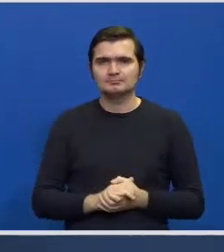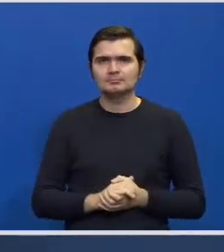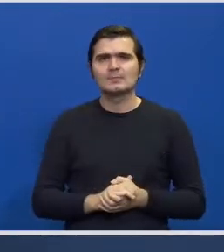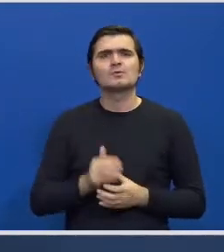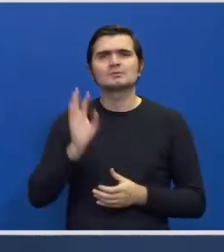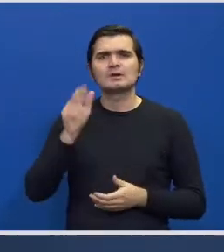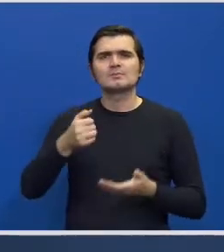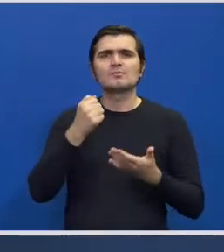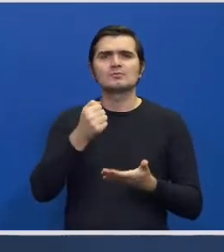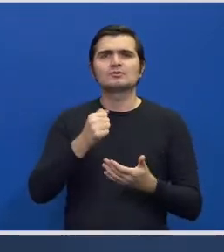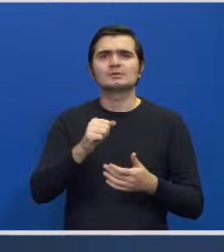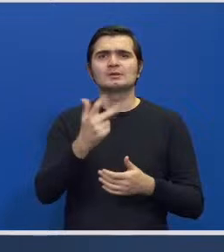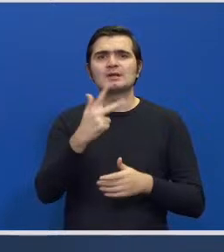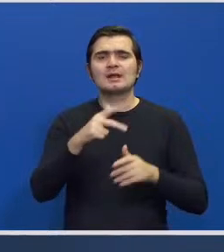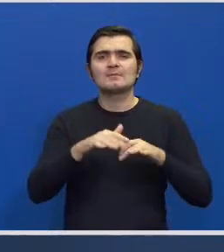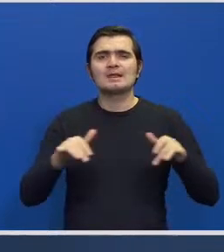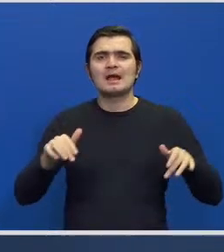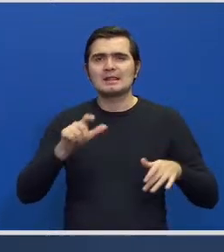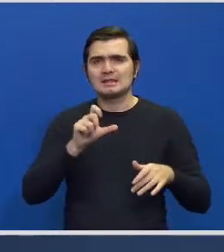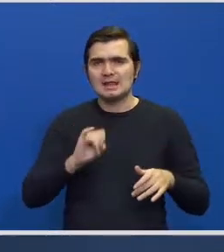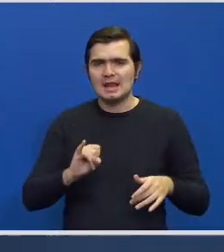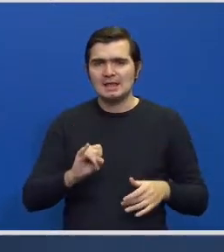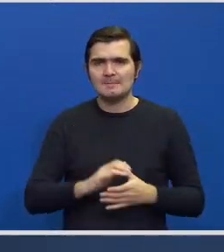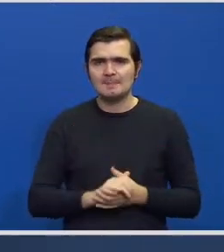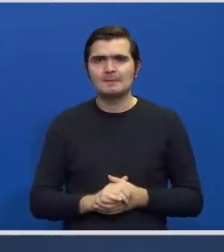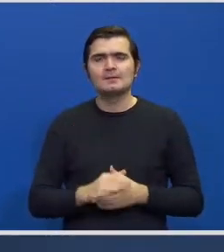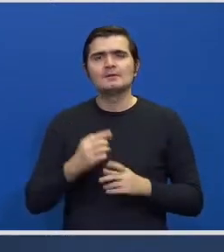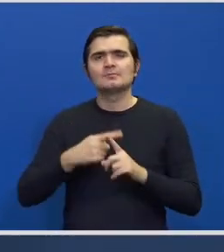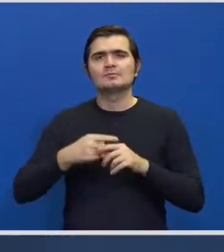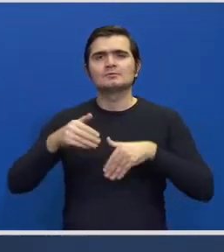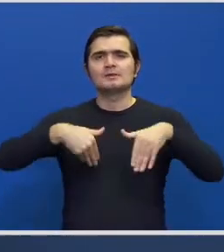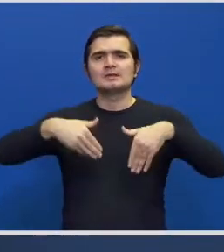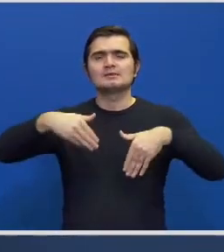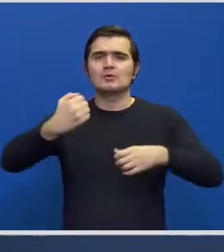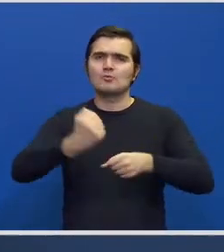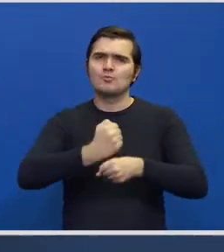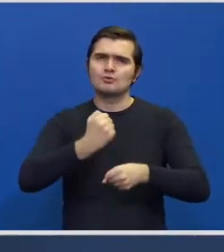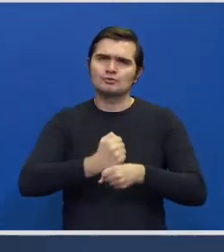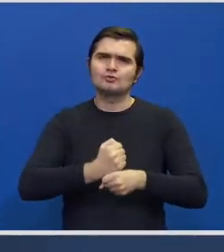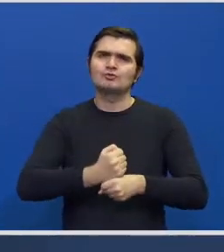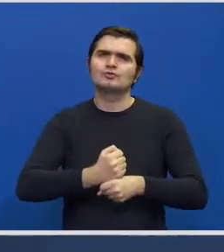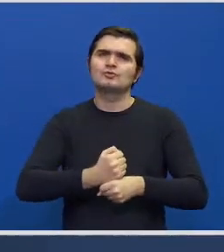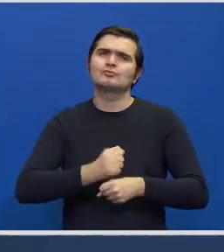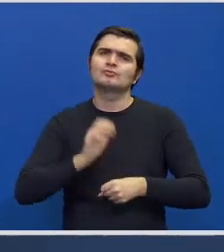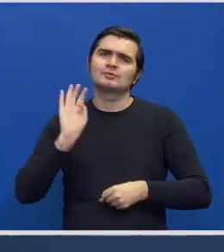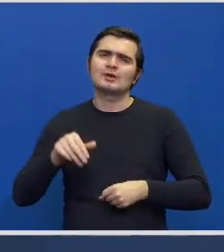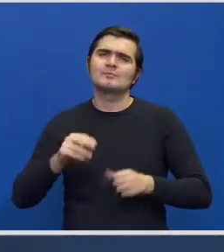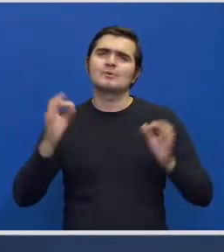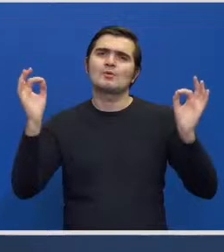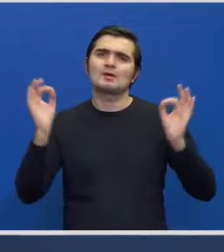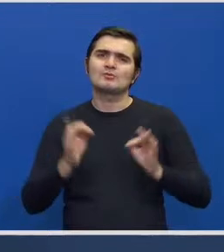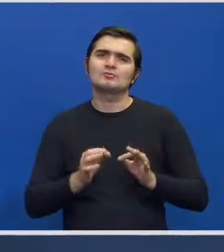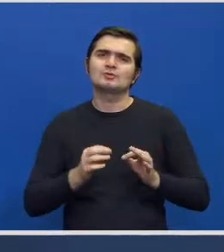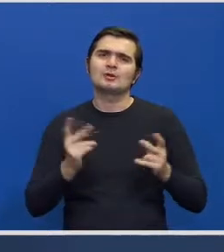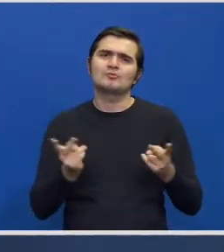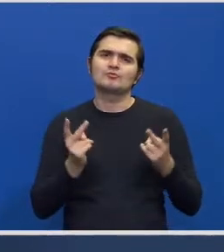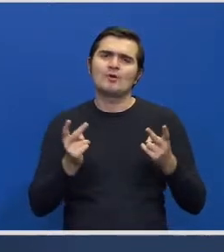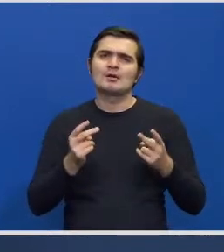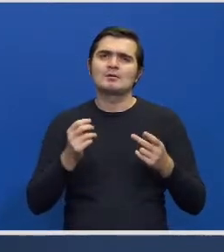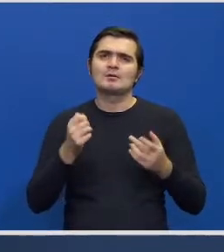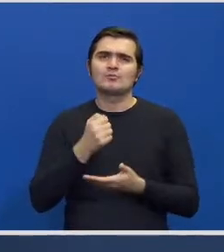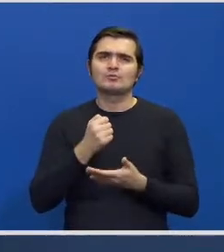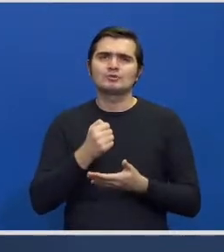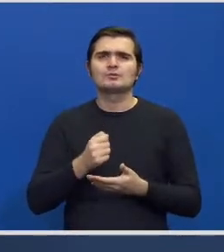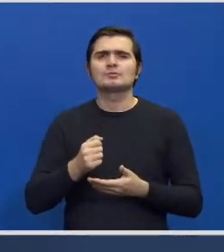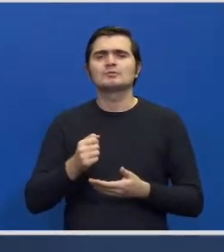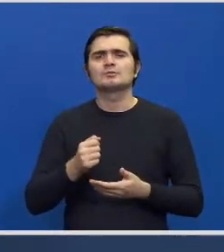Energiei, care va avea un buget de 3 miliarde de lei, și Ministerul Muncii, care va